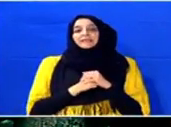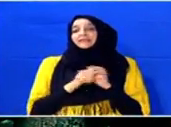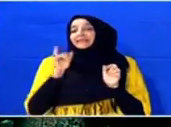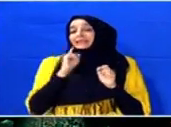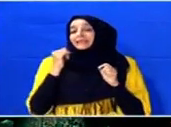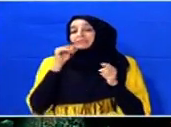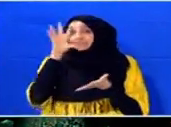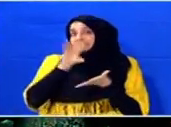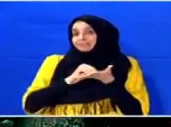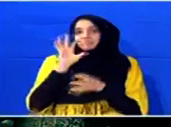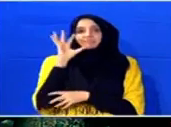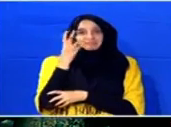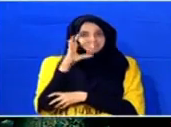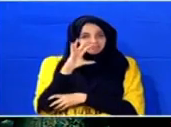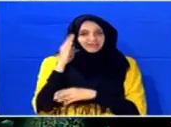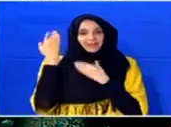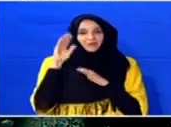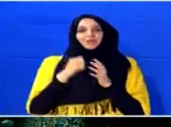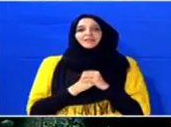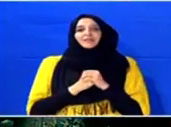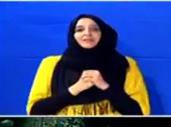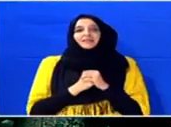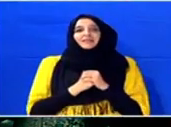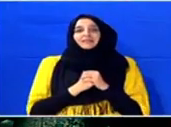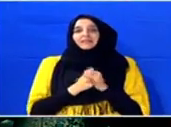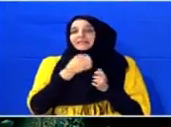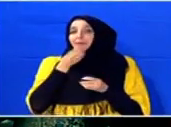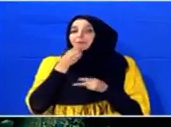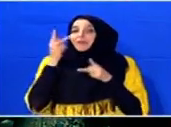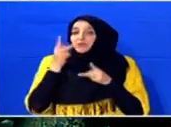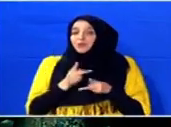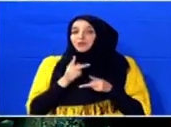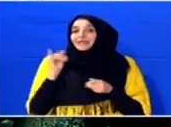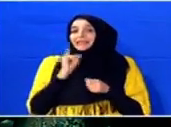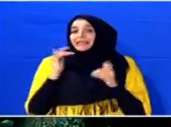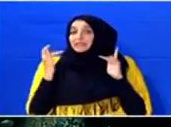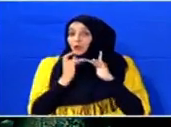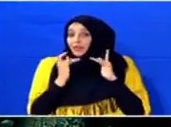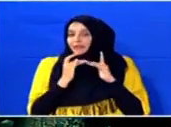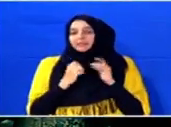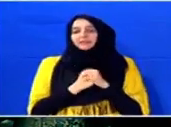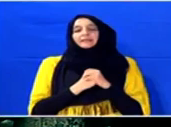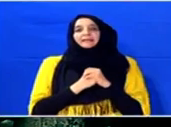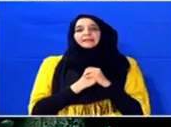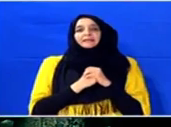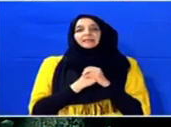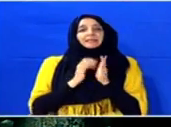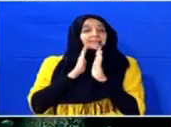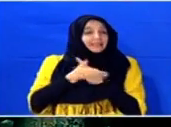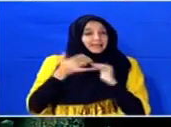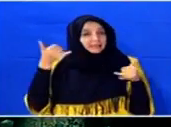يلتقطنا عبر الاقمار الاصطناعيه نرحب ايضا بمن يتصل بنا من خلال هذا